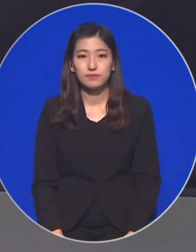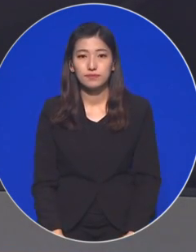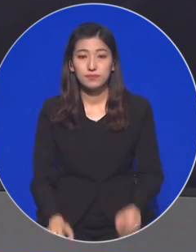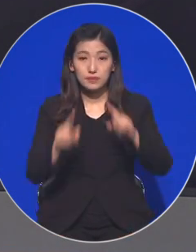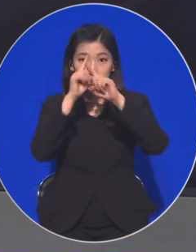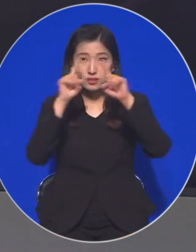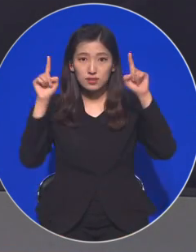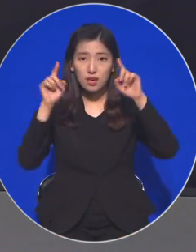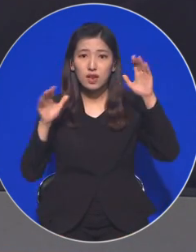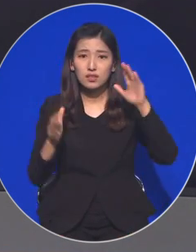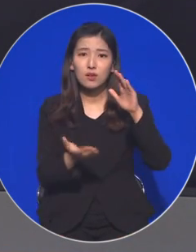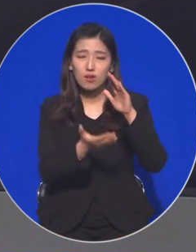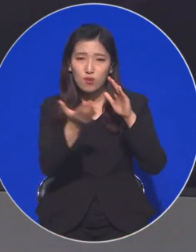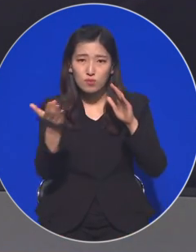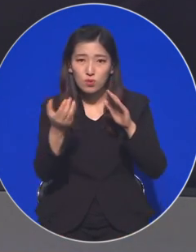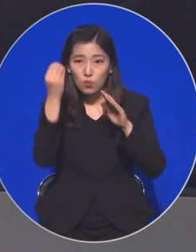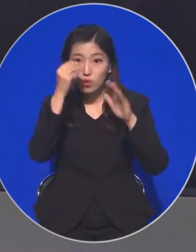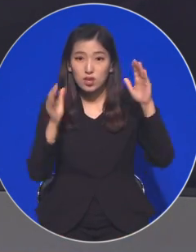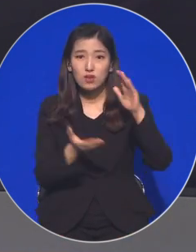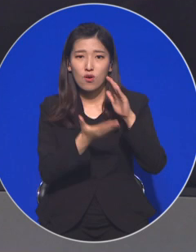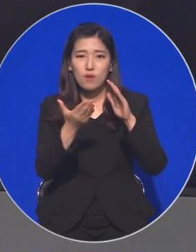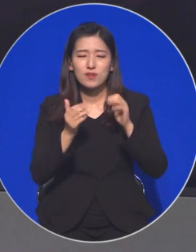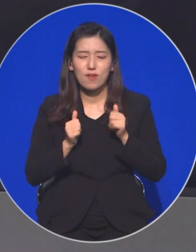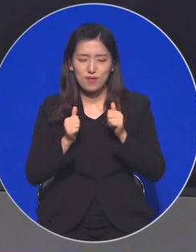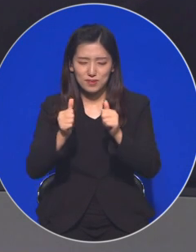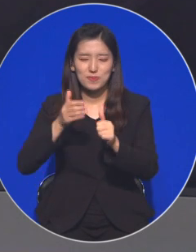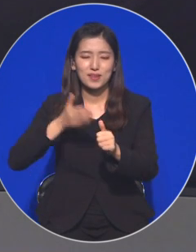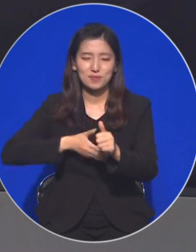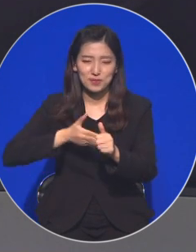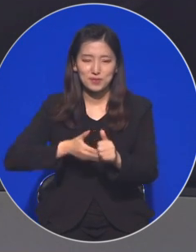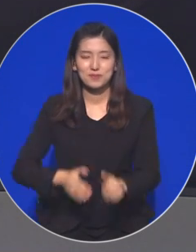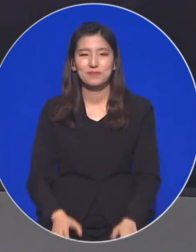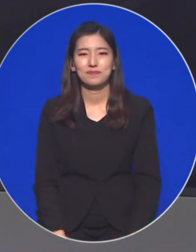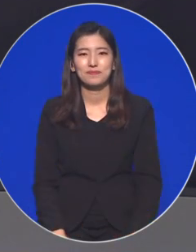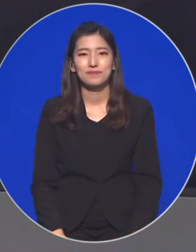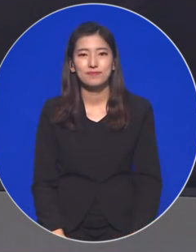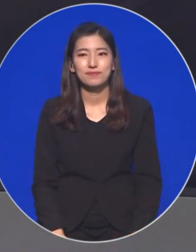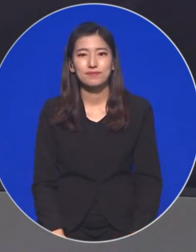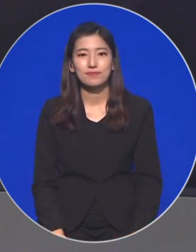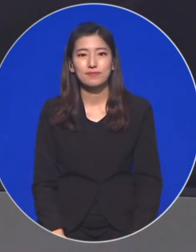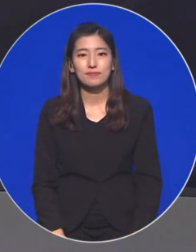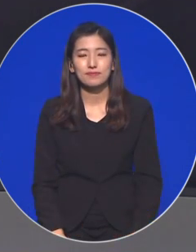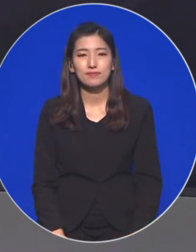최선을 다한 만큼 좋은 성과 거두길 바랍니다. 지금까지 뉴스링크였습니다.